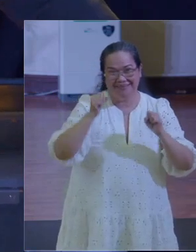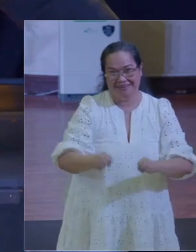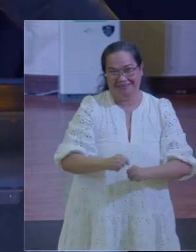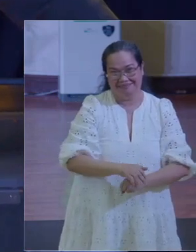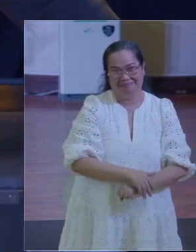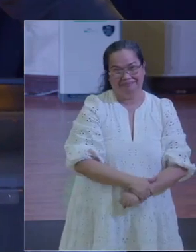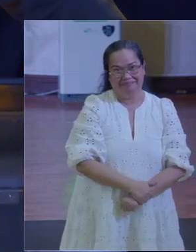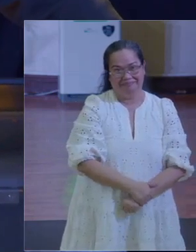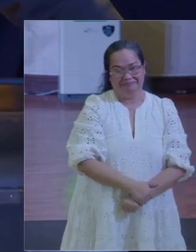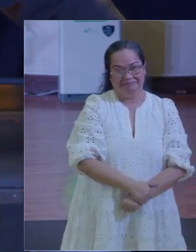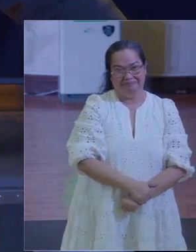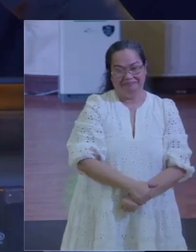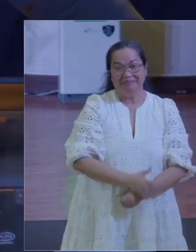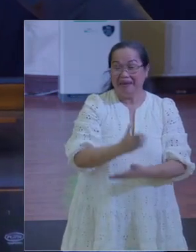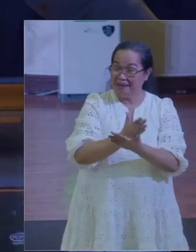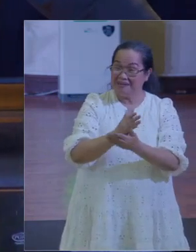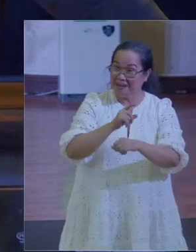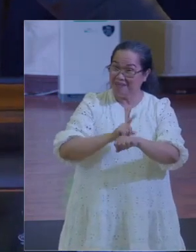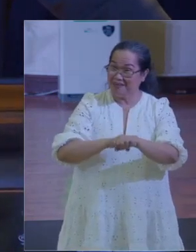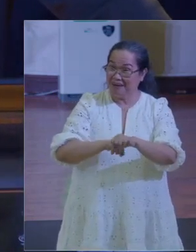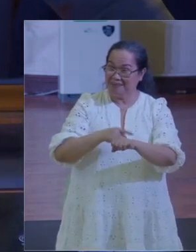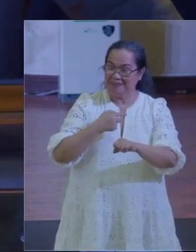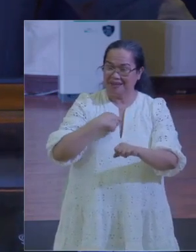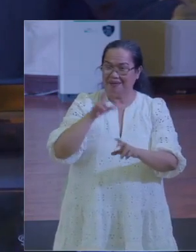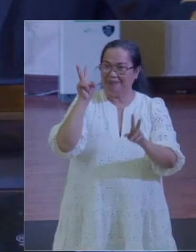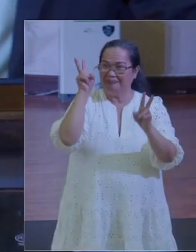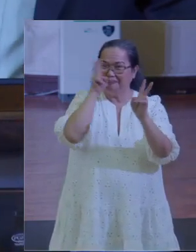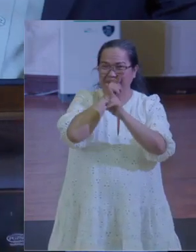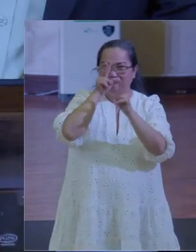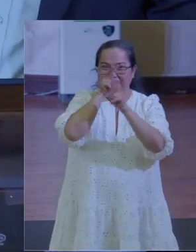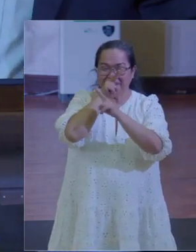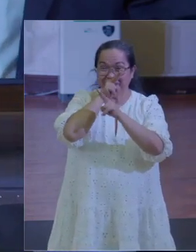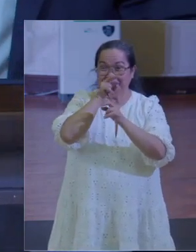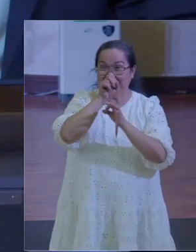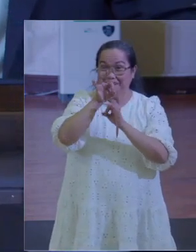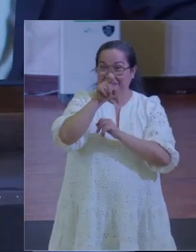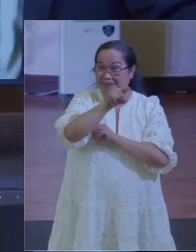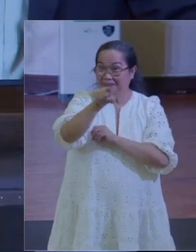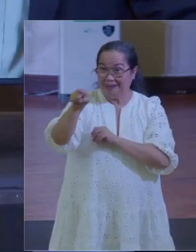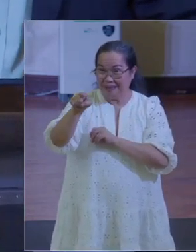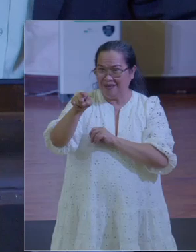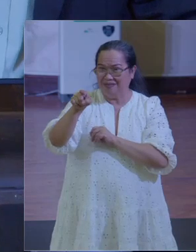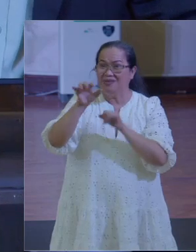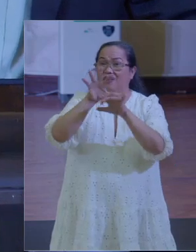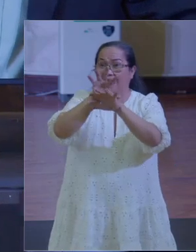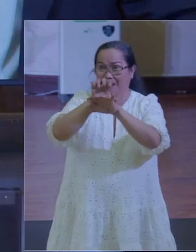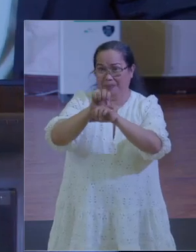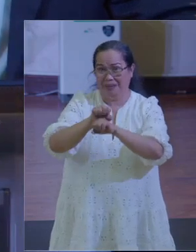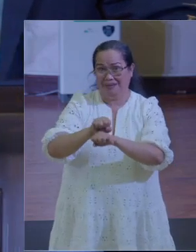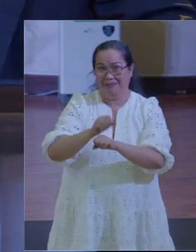Pwede. Paminsan-minsan pwede kang madulas. Pero kung kilala kang